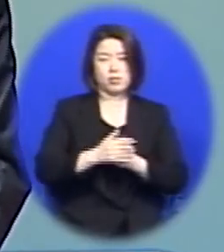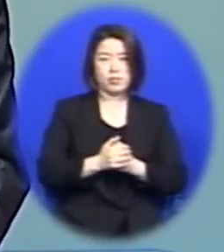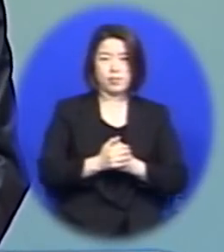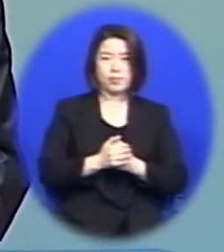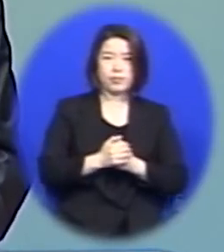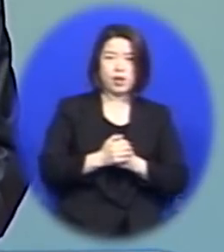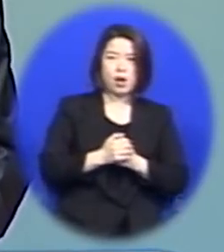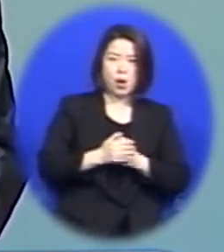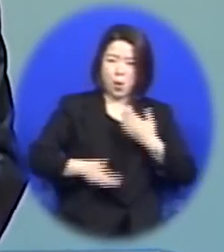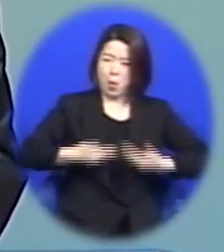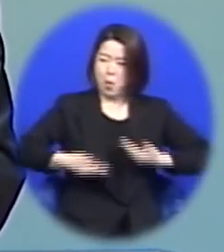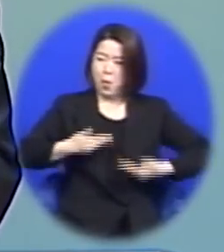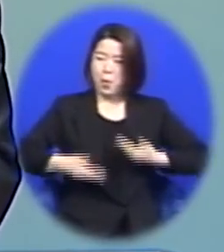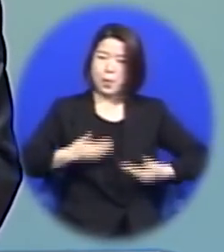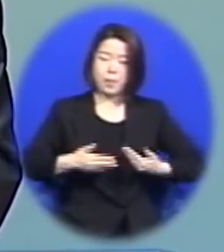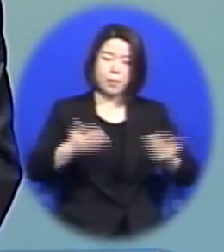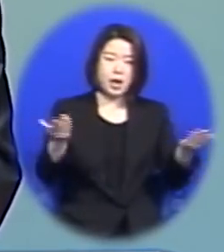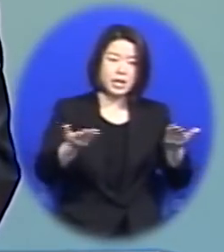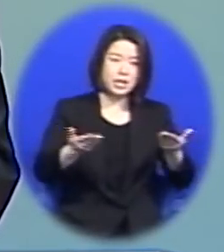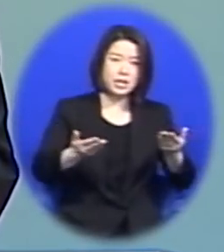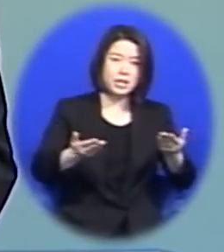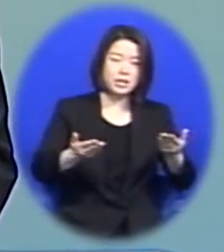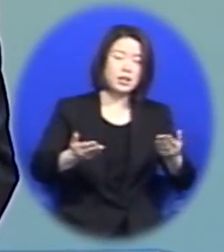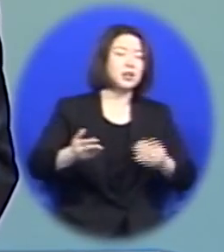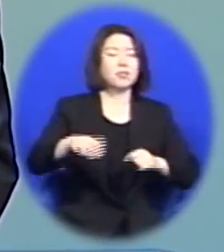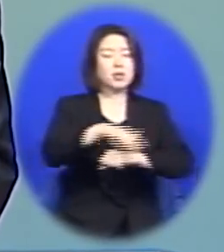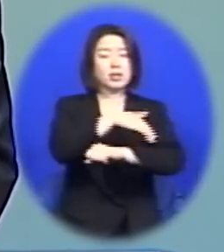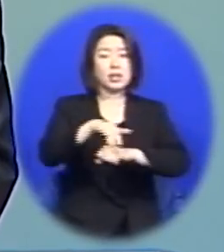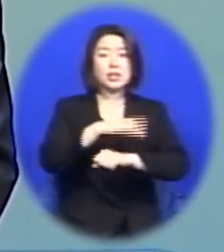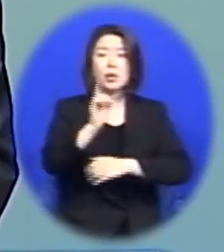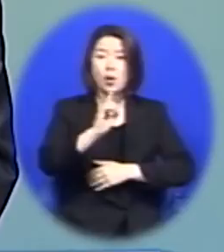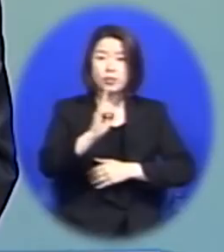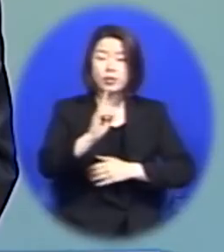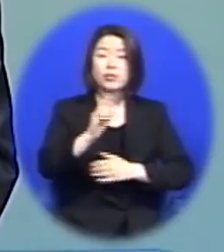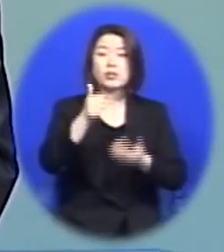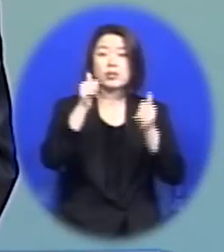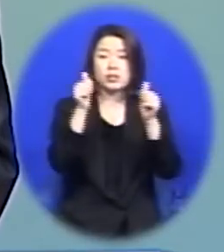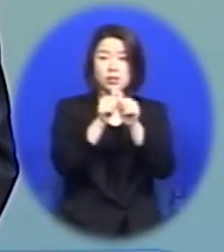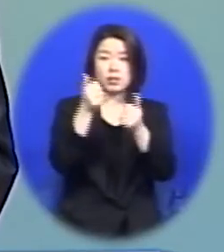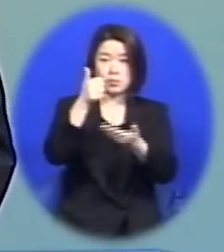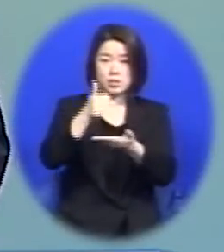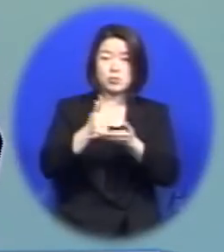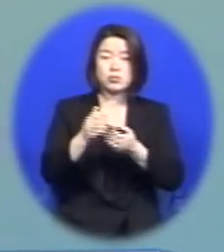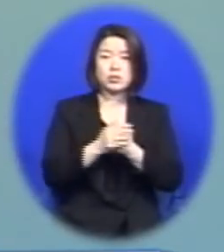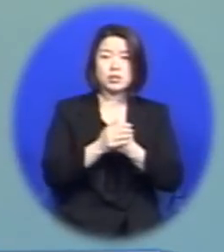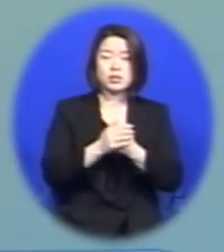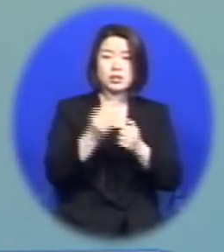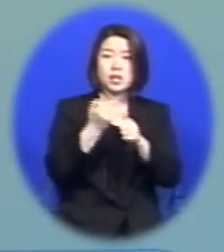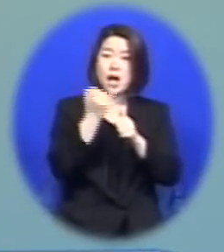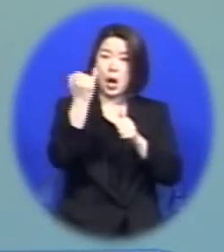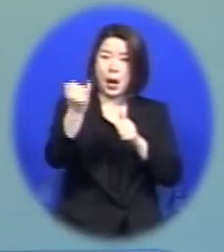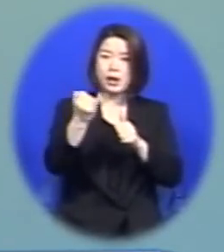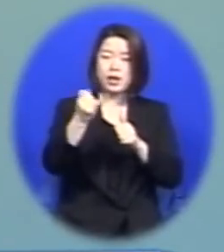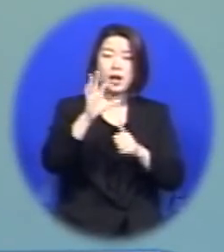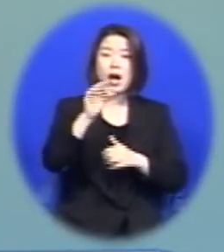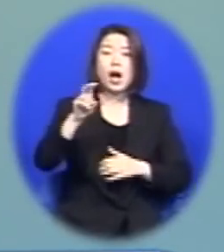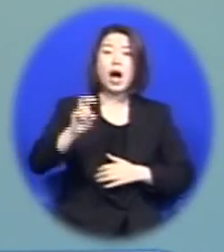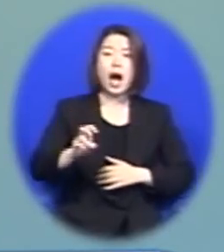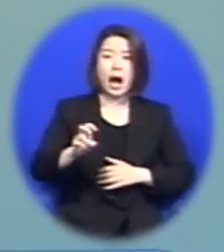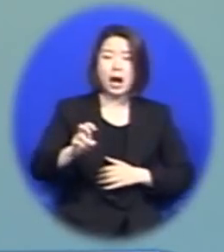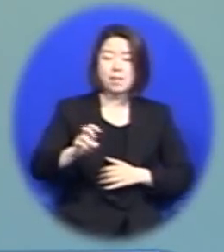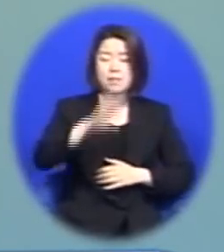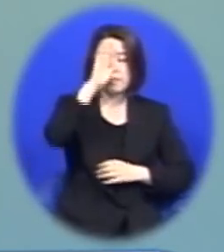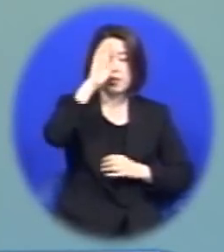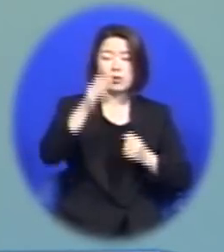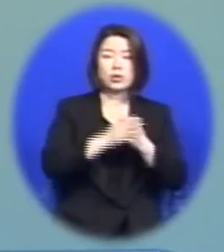정신없이 직장일로 뛰어다니던 어떤 분이 아내가 암에 걸리고 세상을 떠나는 이를